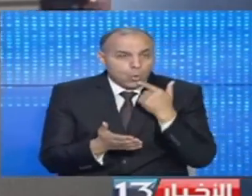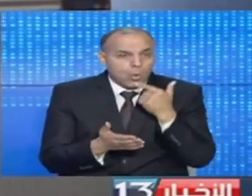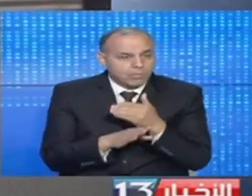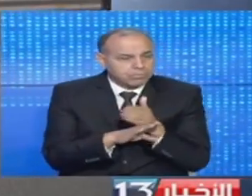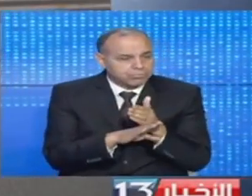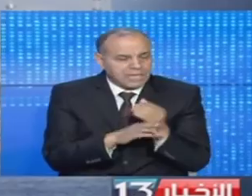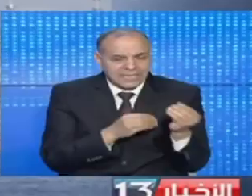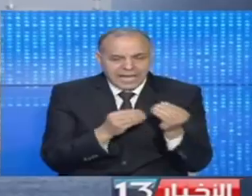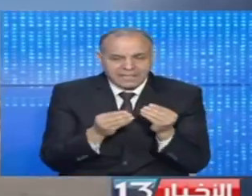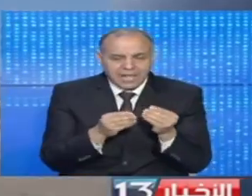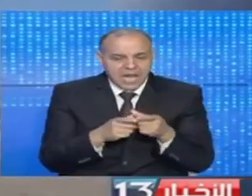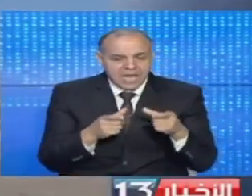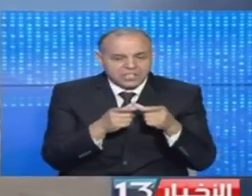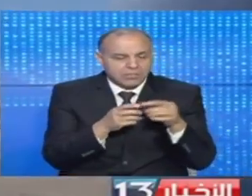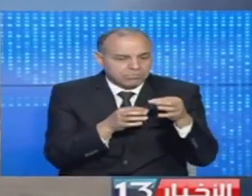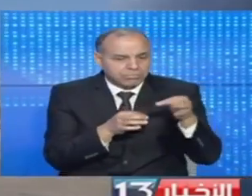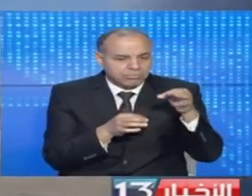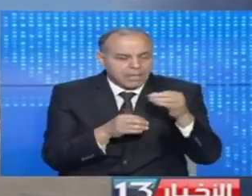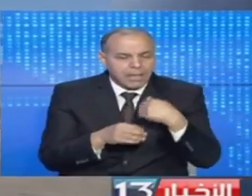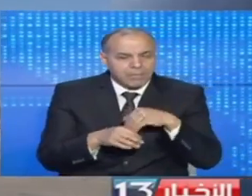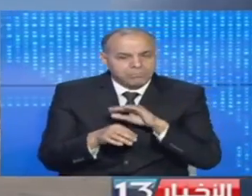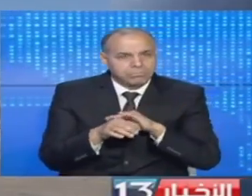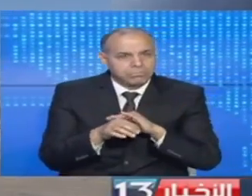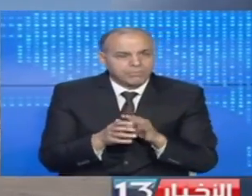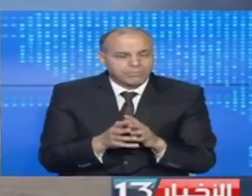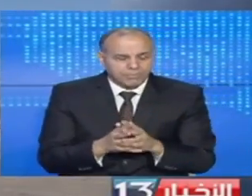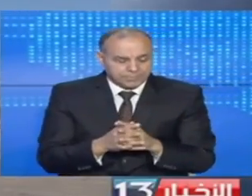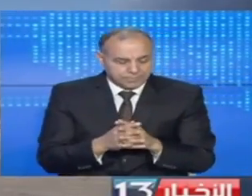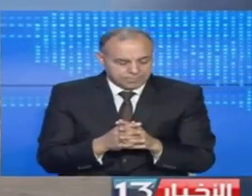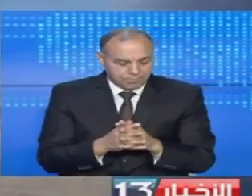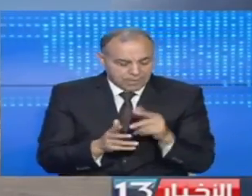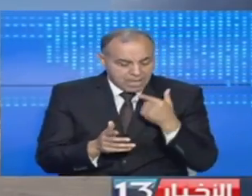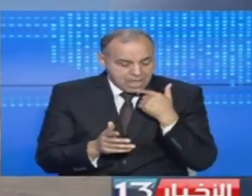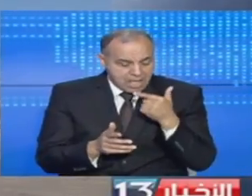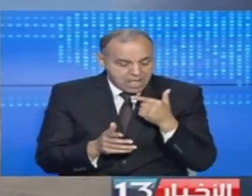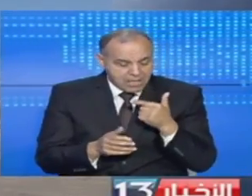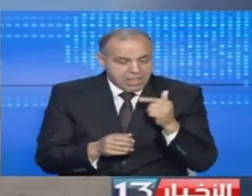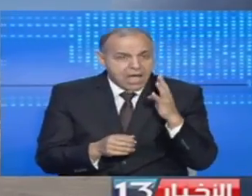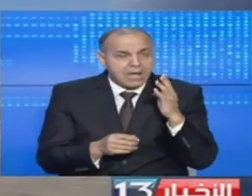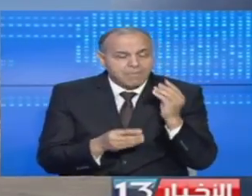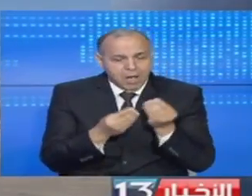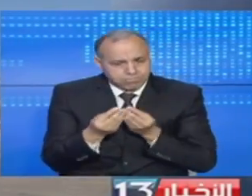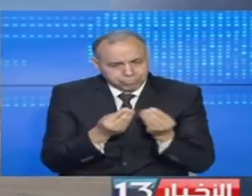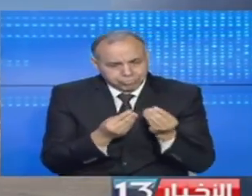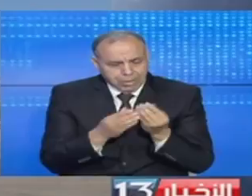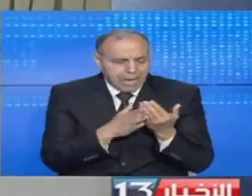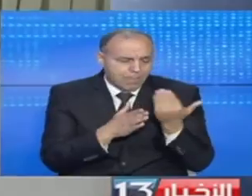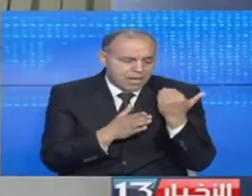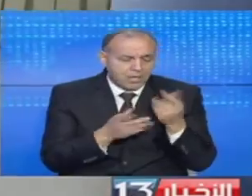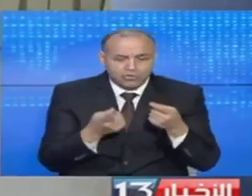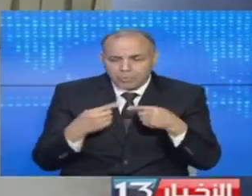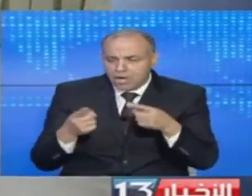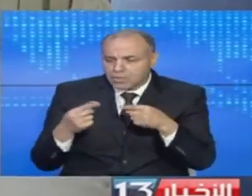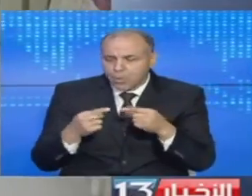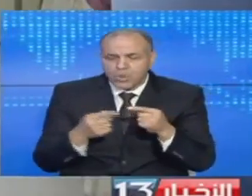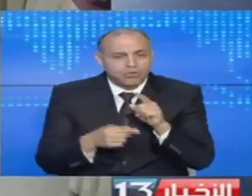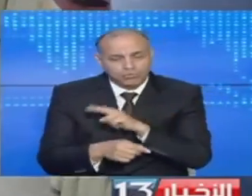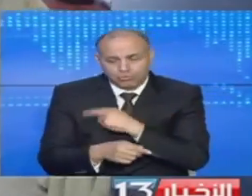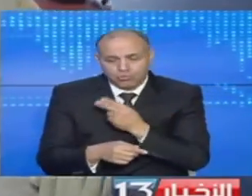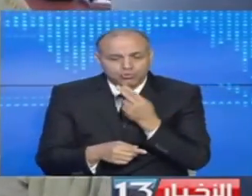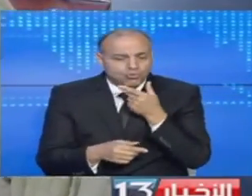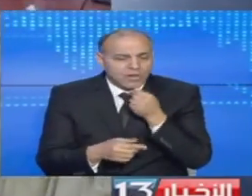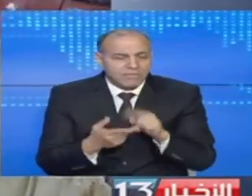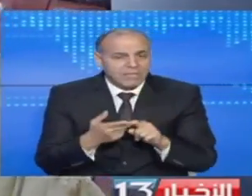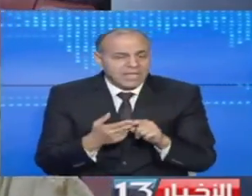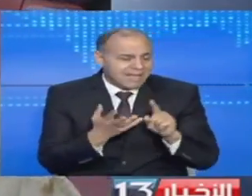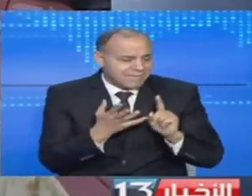استكمال تشكيل اللجان الفرعيه المتخصصه وكانت اربع وجولات سابقه انعقدت في جنين فيما ان